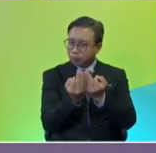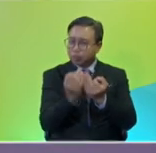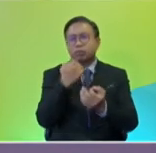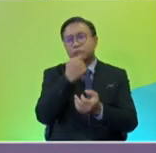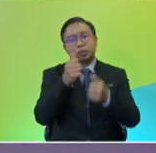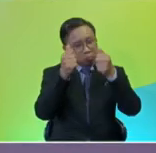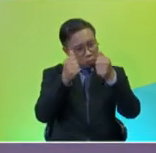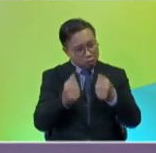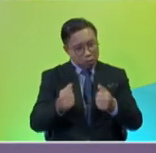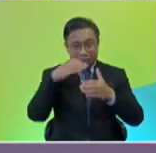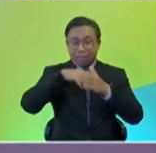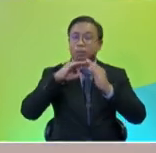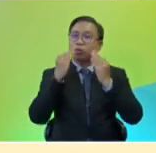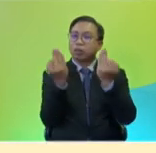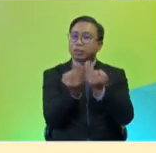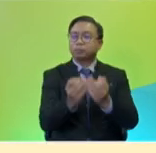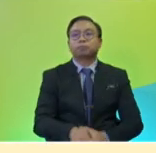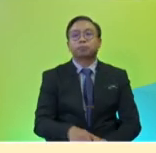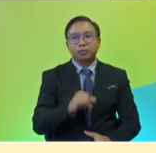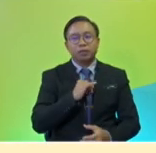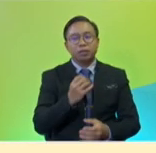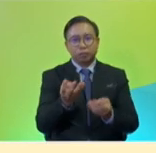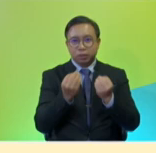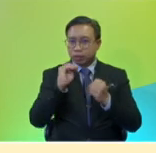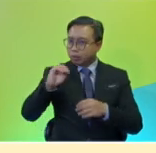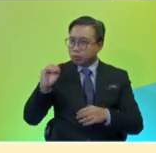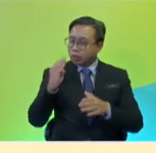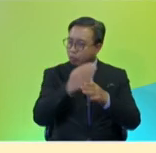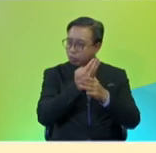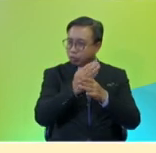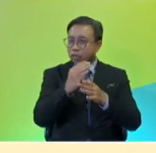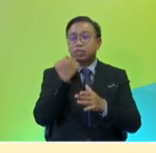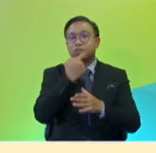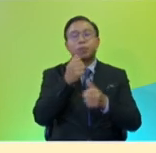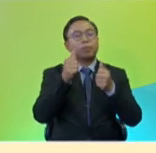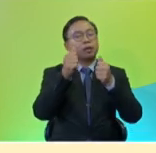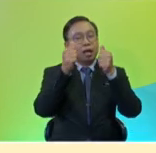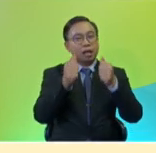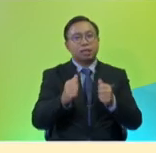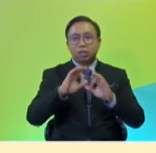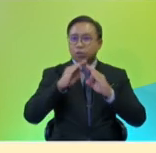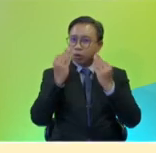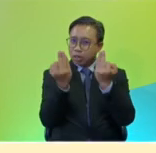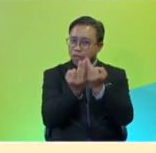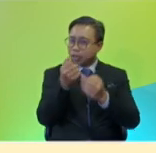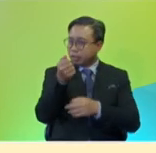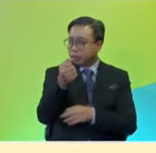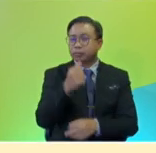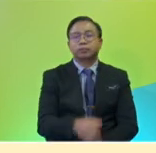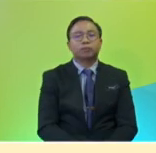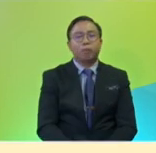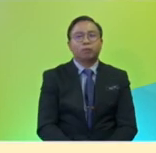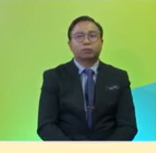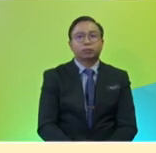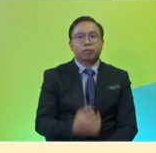kamu? Okey, saya nak minta murid-murid cuba kongsikan siapa ahli keluarga anda. Okey,